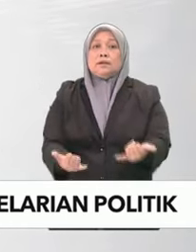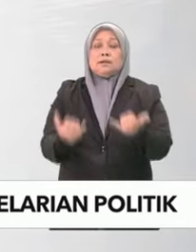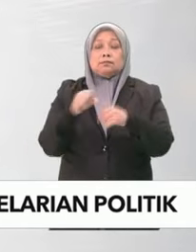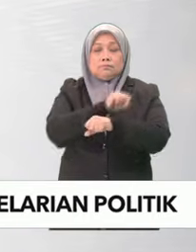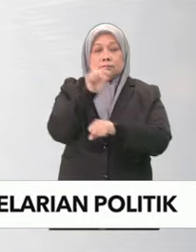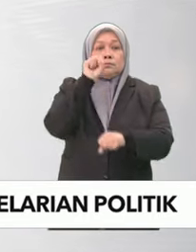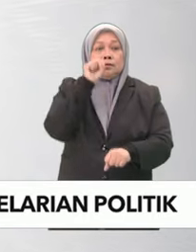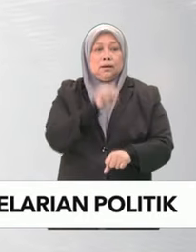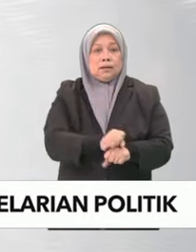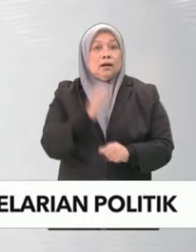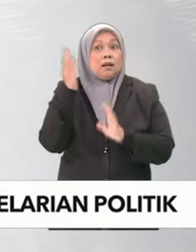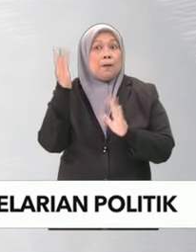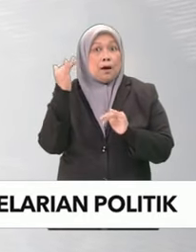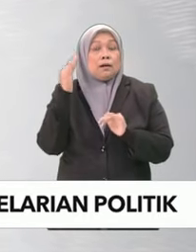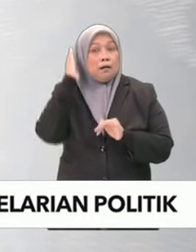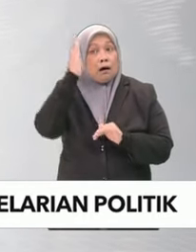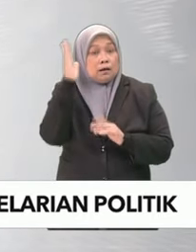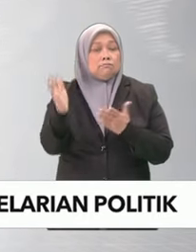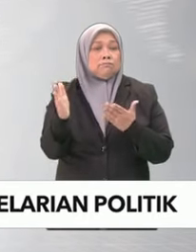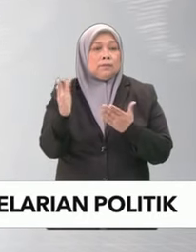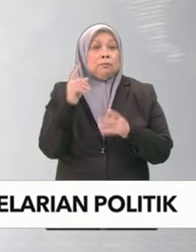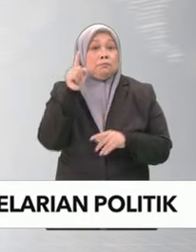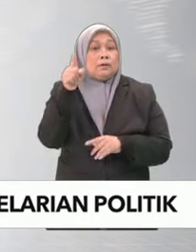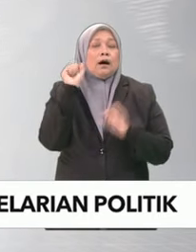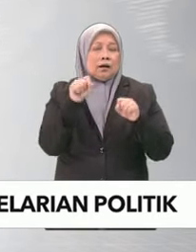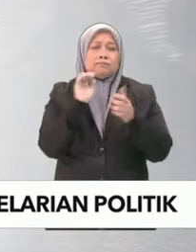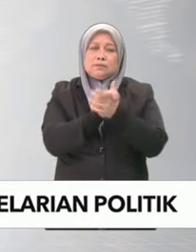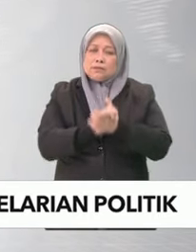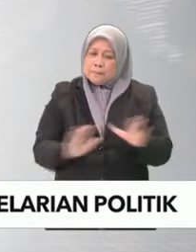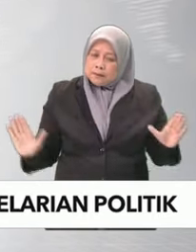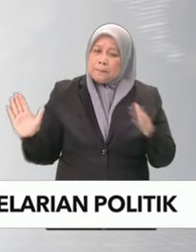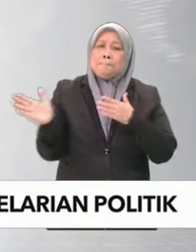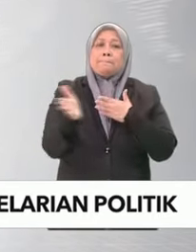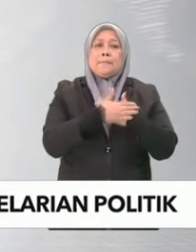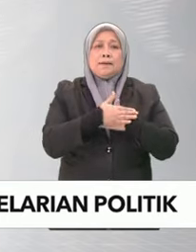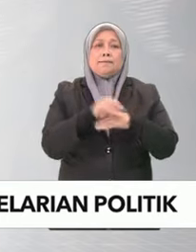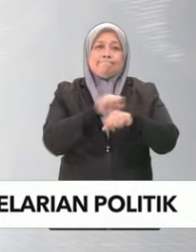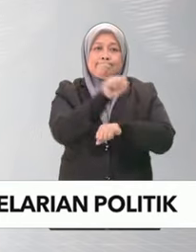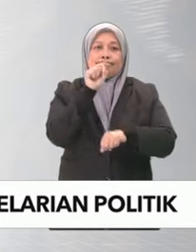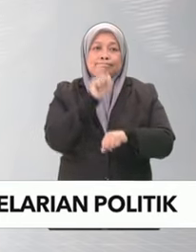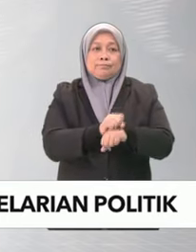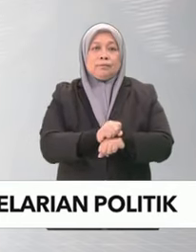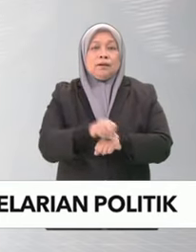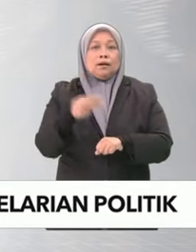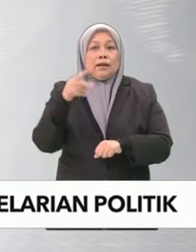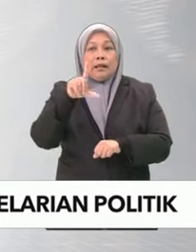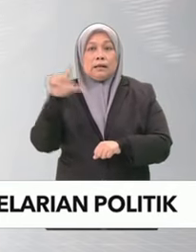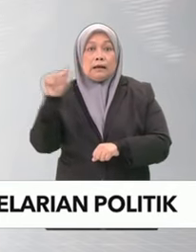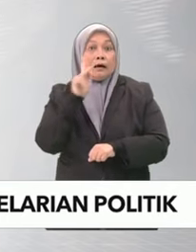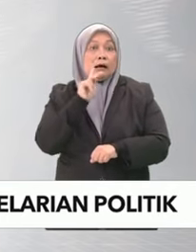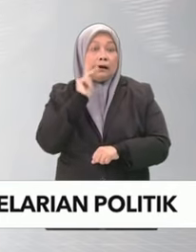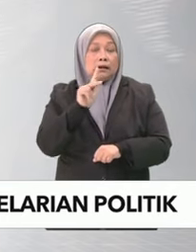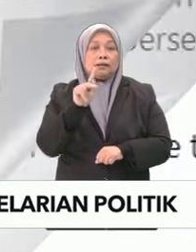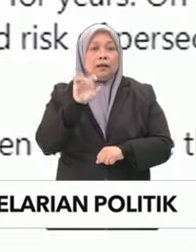Singapura dan berharap suatu hari nanti beliau akan selamat untuk kembali ke tanah air shenyang dan kakaknya leewi